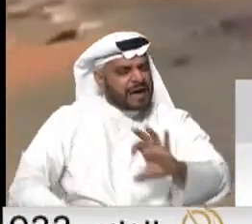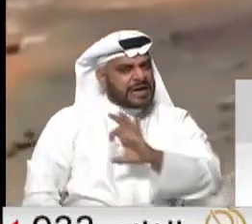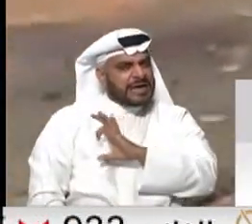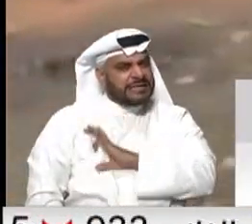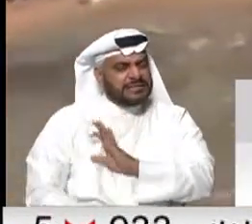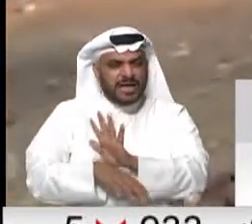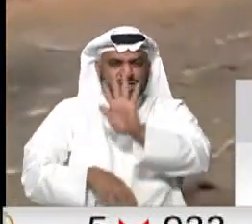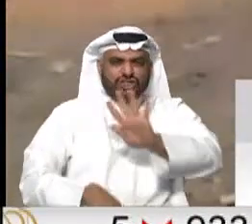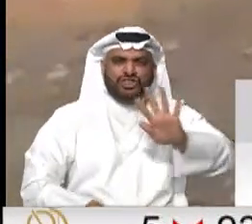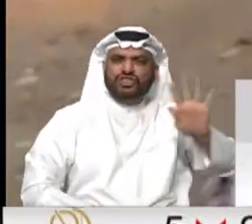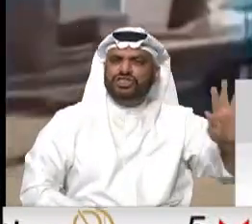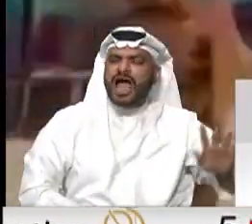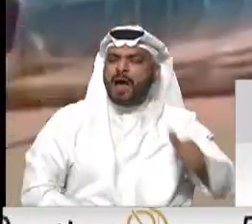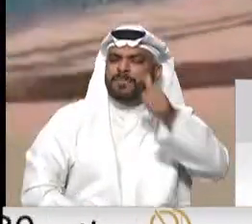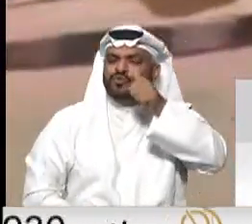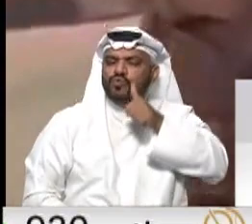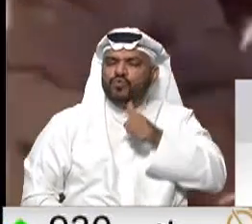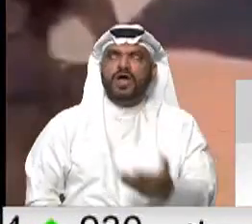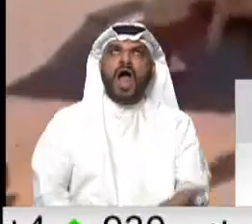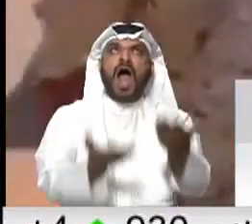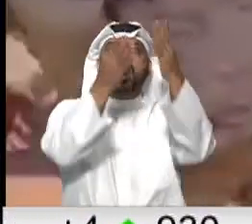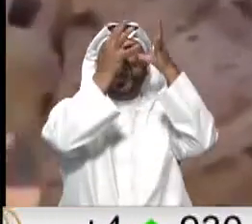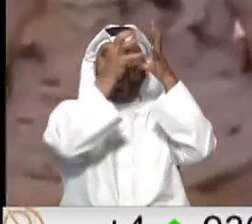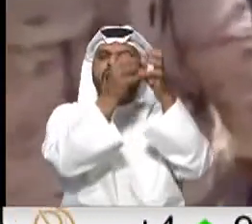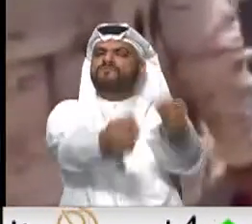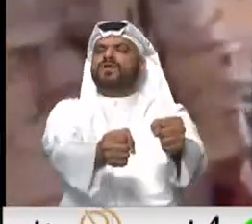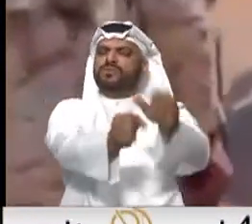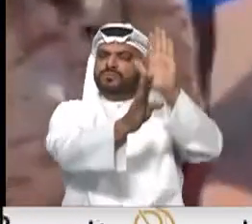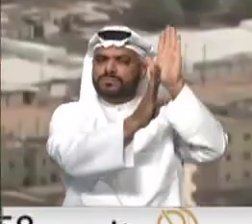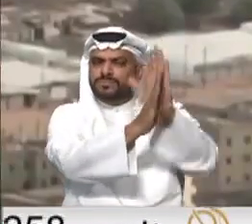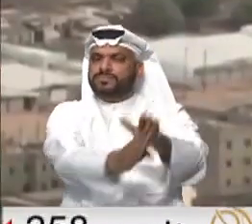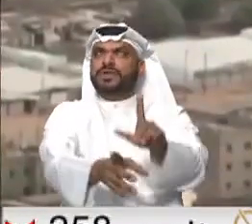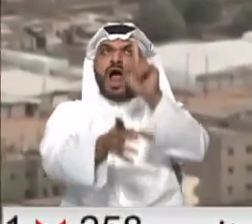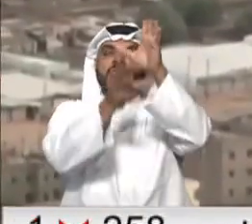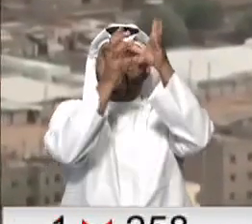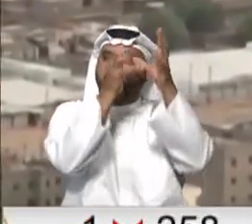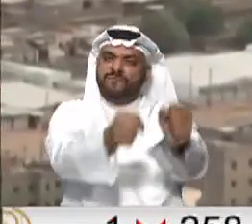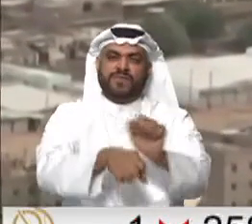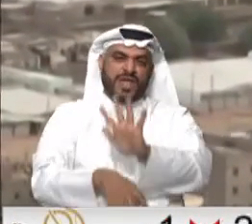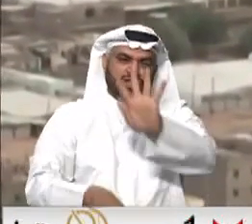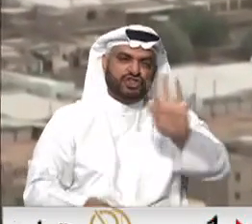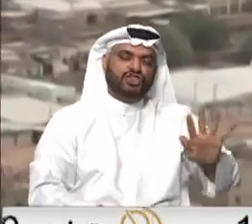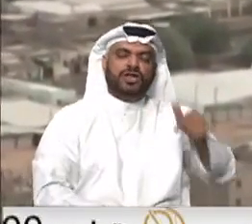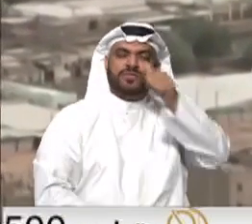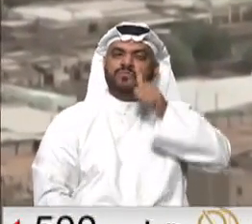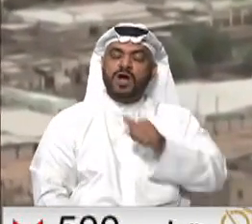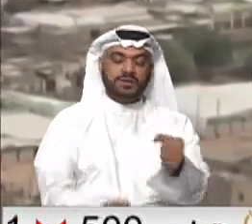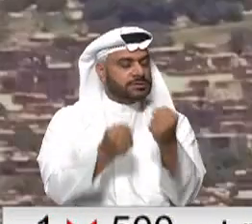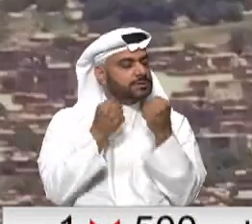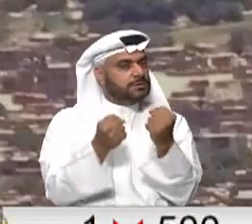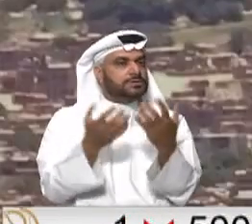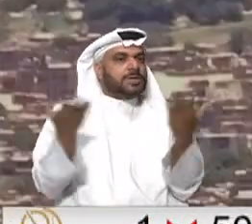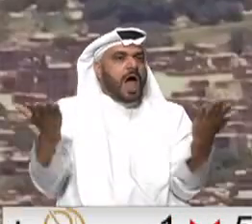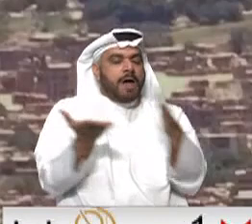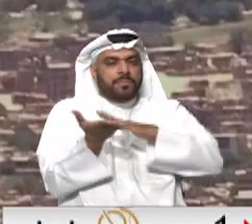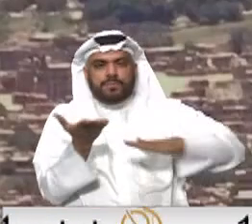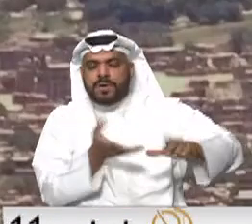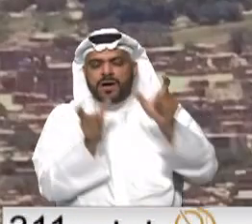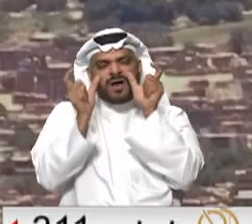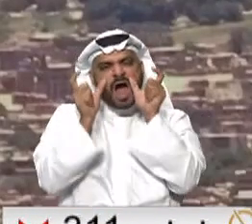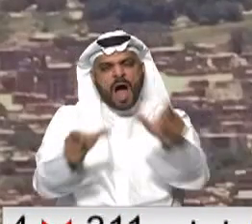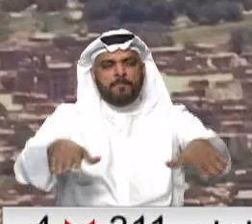الاتفاق ونداءات السلام، أملا في إخماد صوت السلاح ولم شمل يعيد للسودان أمنه